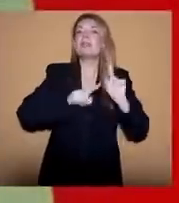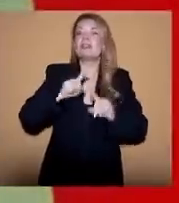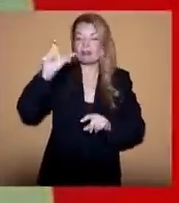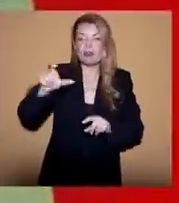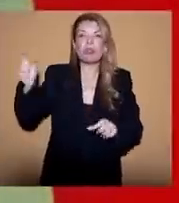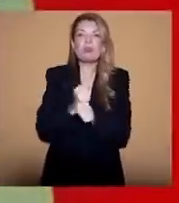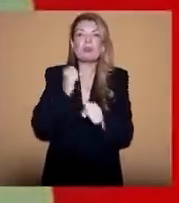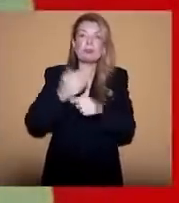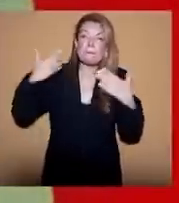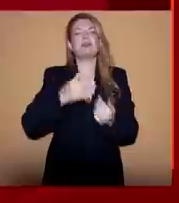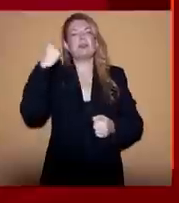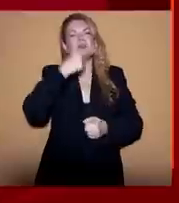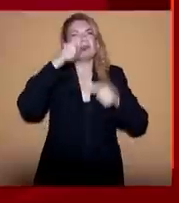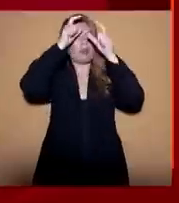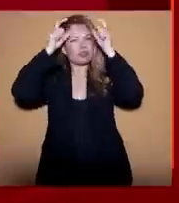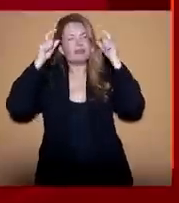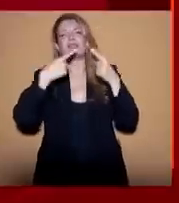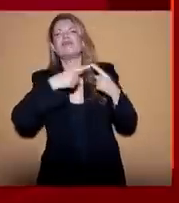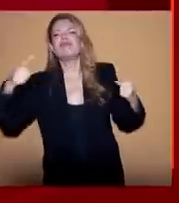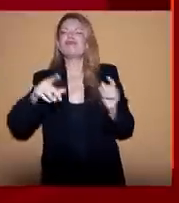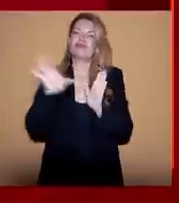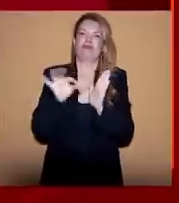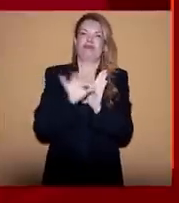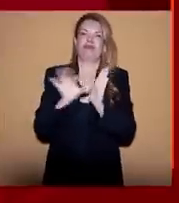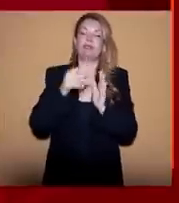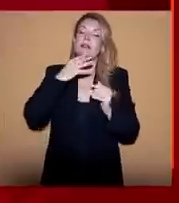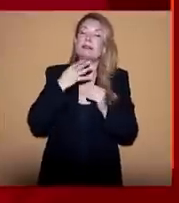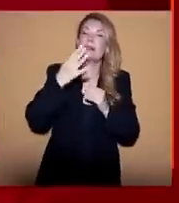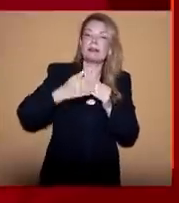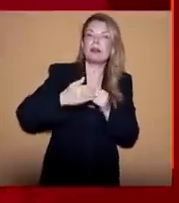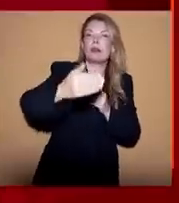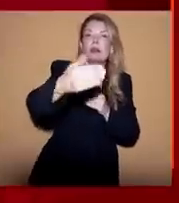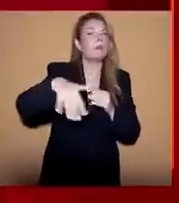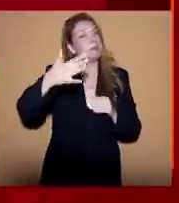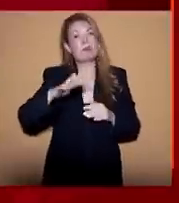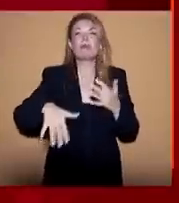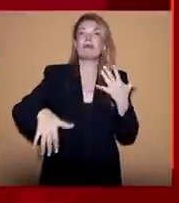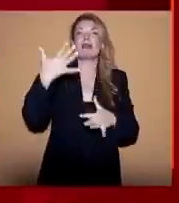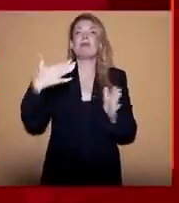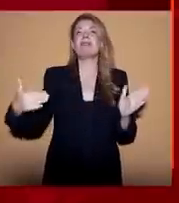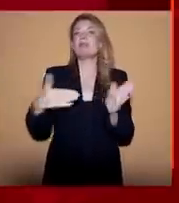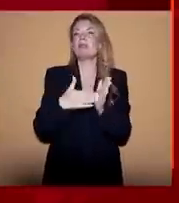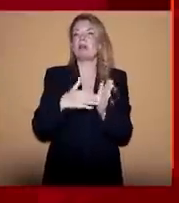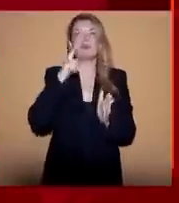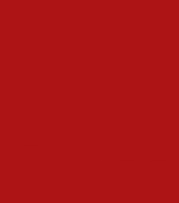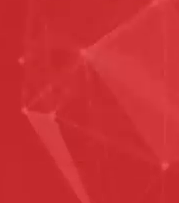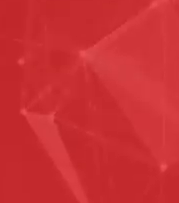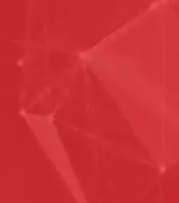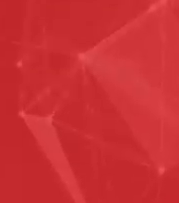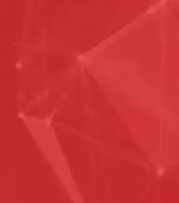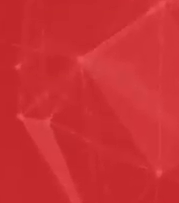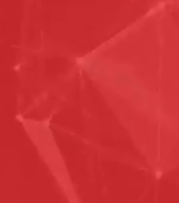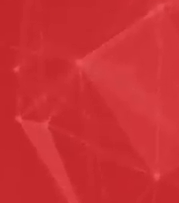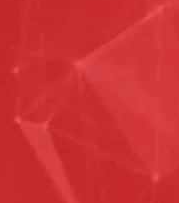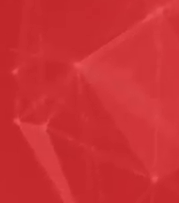είναι η ηθική μας δέσμευση. Και προχωράμε σε βάθος τετραετίας σε 15.000 στοχευμένες προσλήψεις. Το 7ο